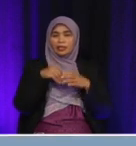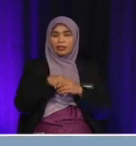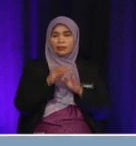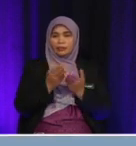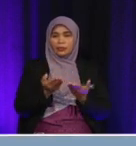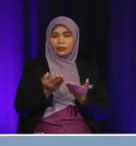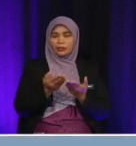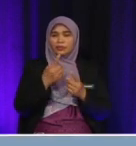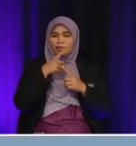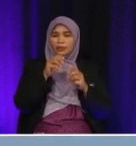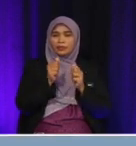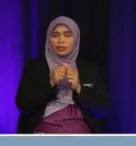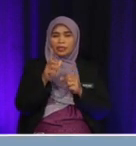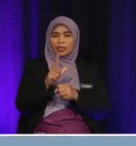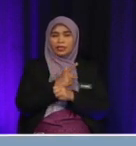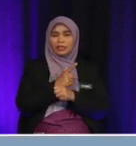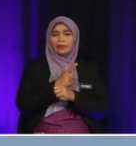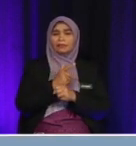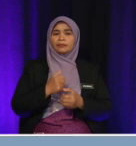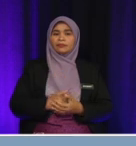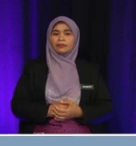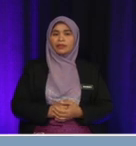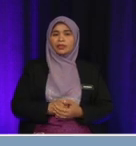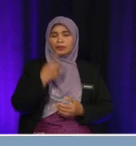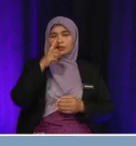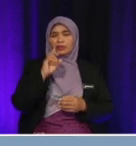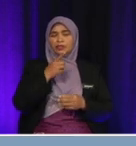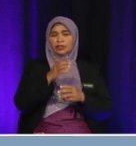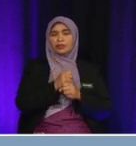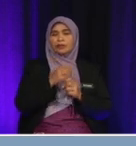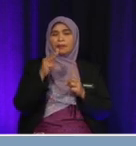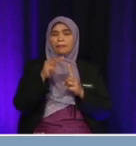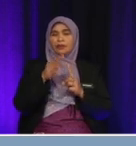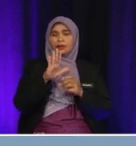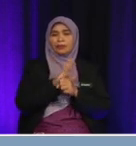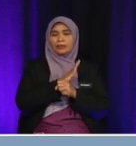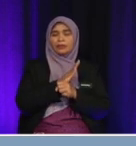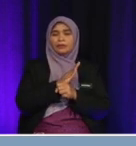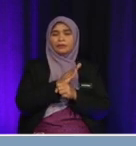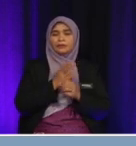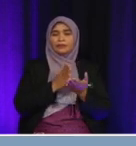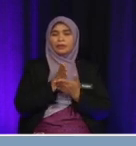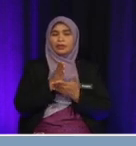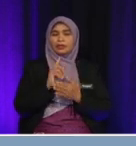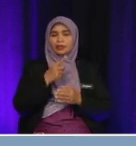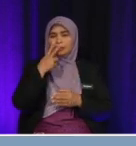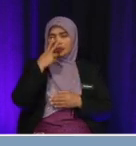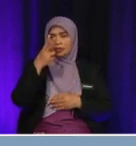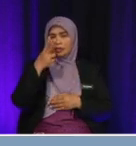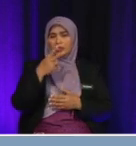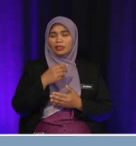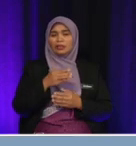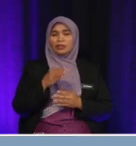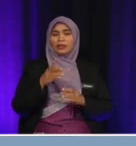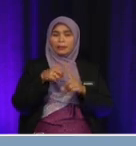ja dengan lengkap ya untuk untuk kita mendapat markah penuh Oke seterusnya kita tengok pula